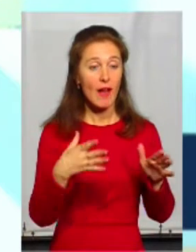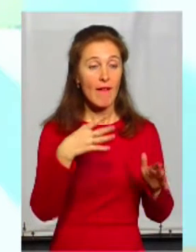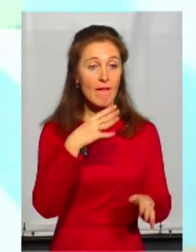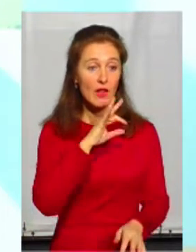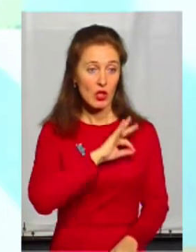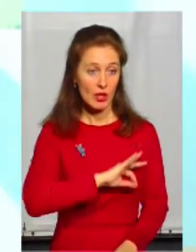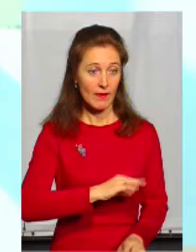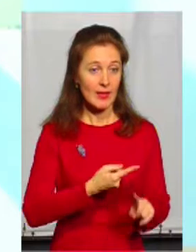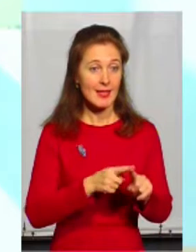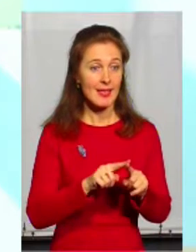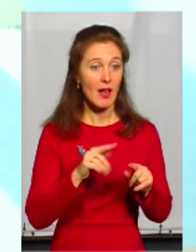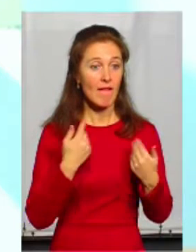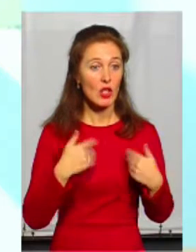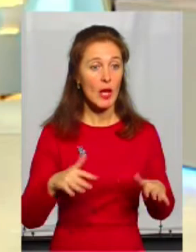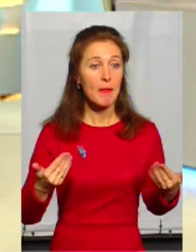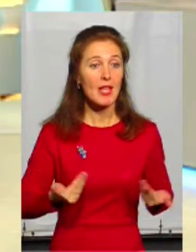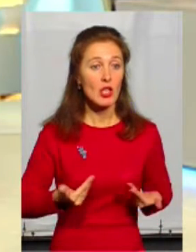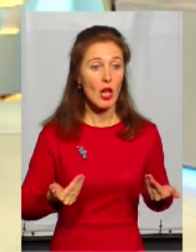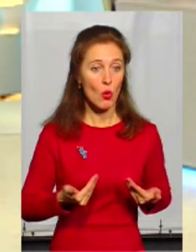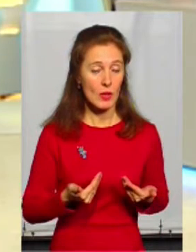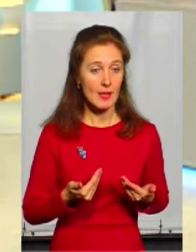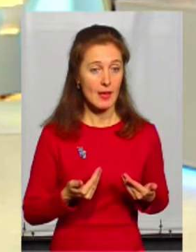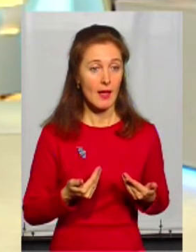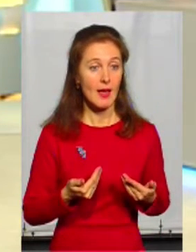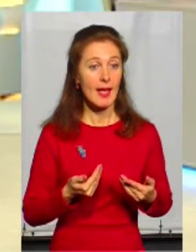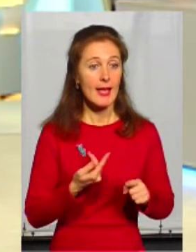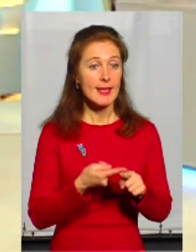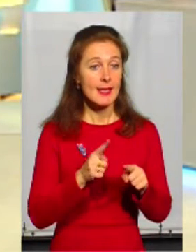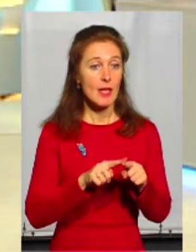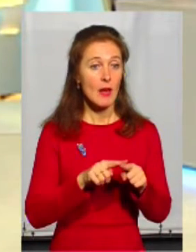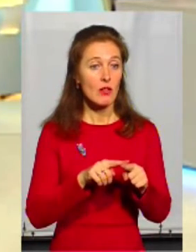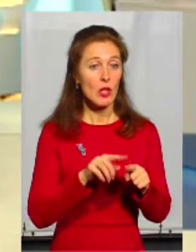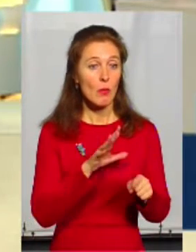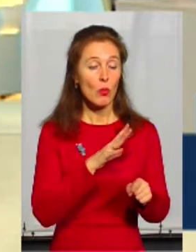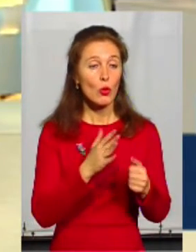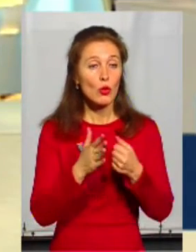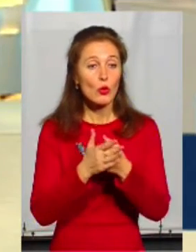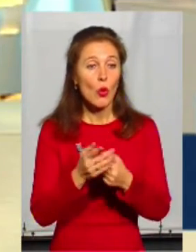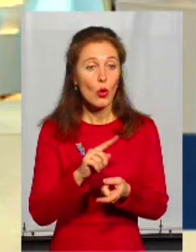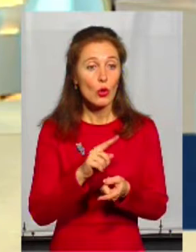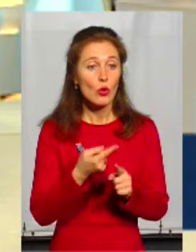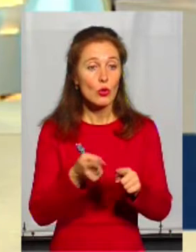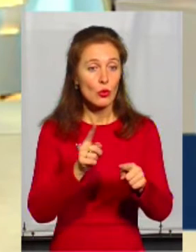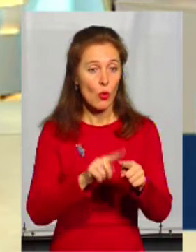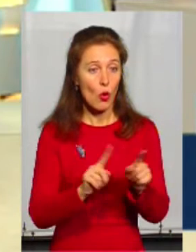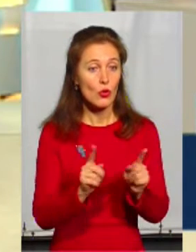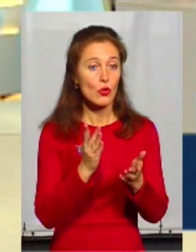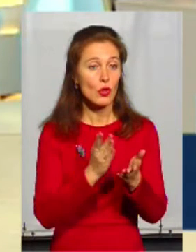прижилося. Воно вже було мало того, воно було вже до того, коли оголосили, що є зміни у